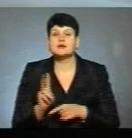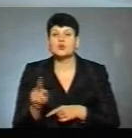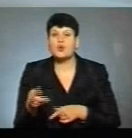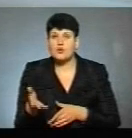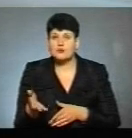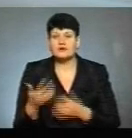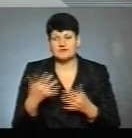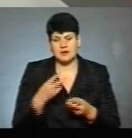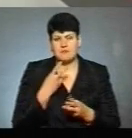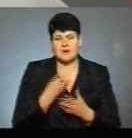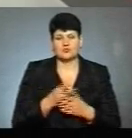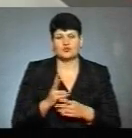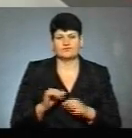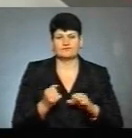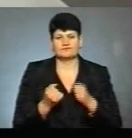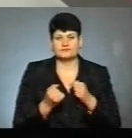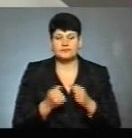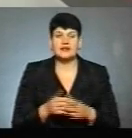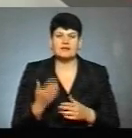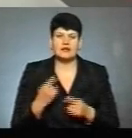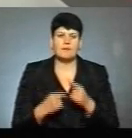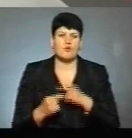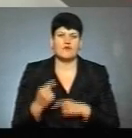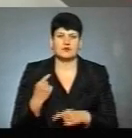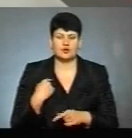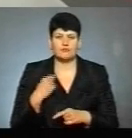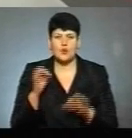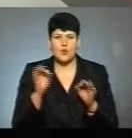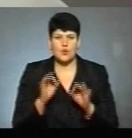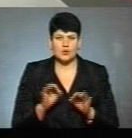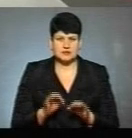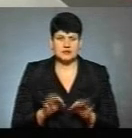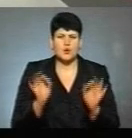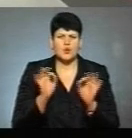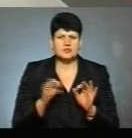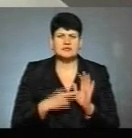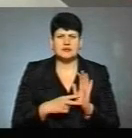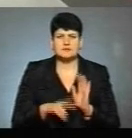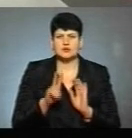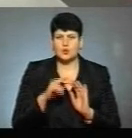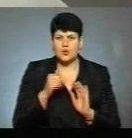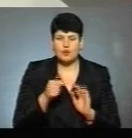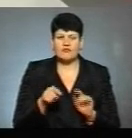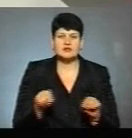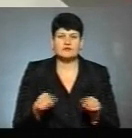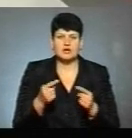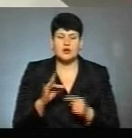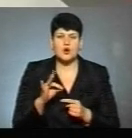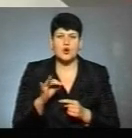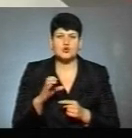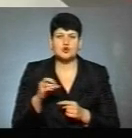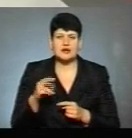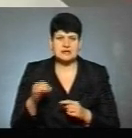Вже бачите, що це. Давайте повернемося до осені. Я так розумію, восени 72-го року ви створили Росохацьку